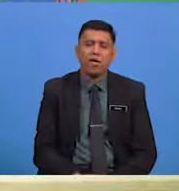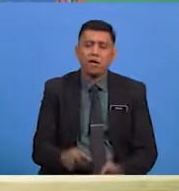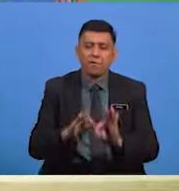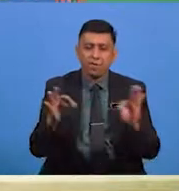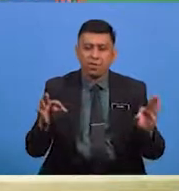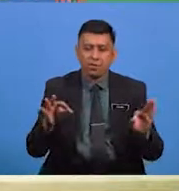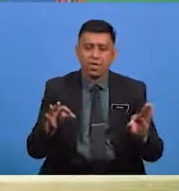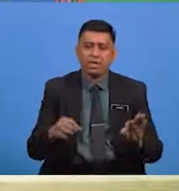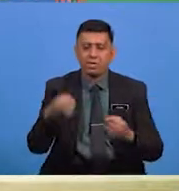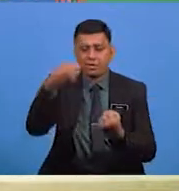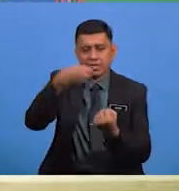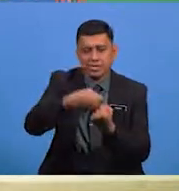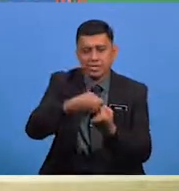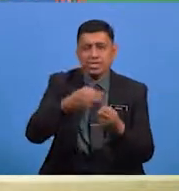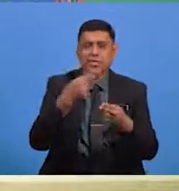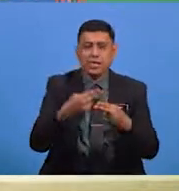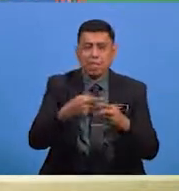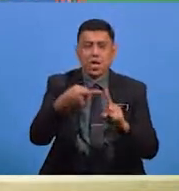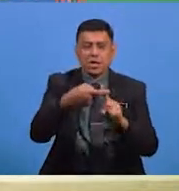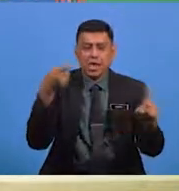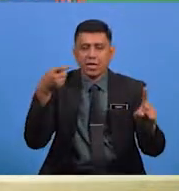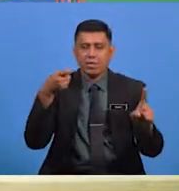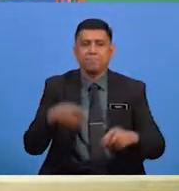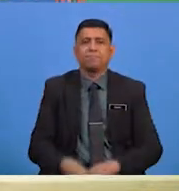nama iaitu dari.